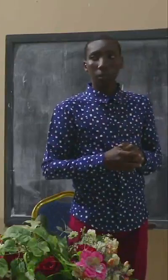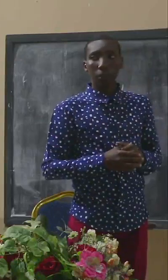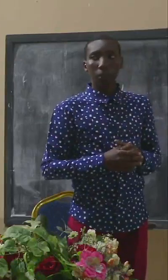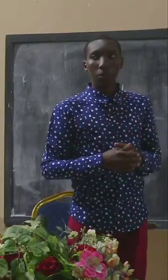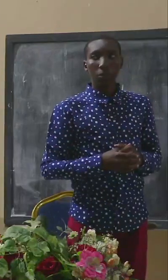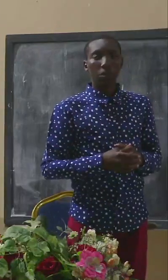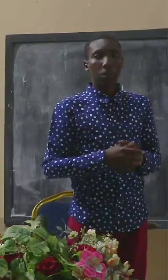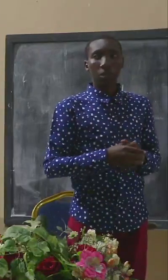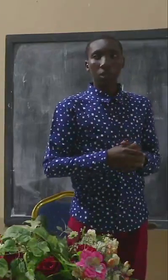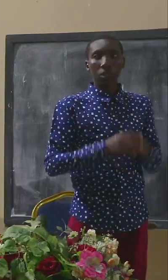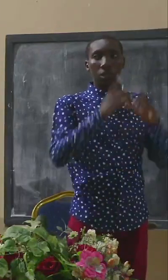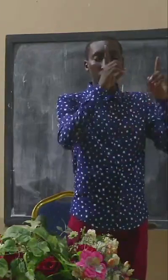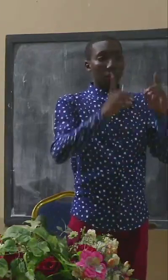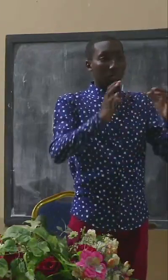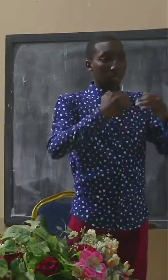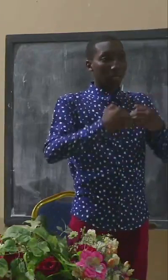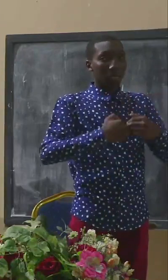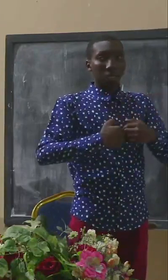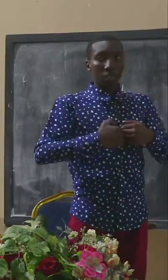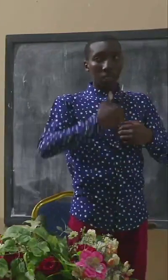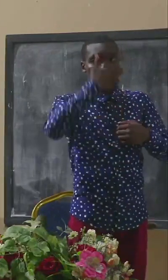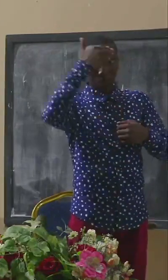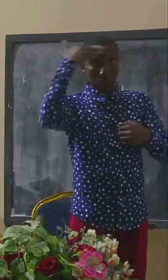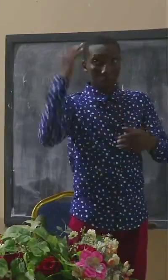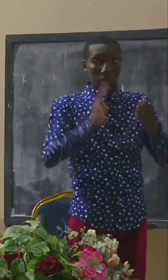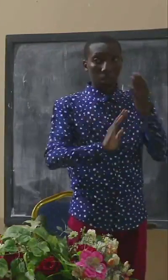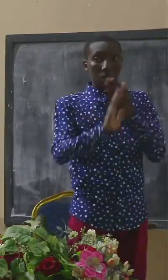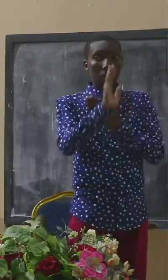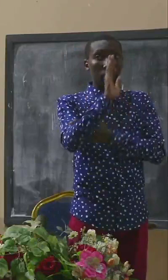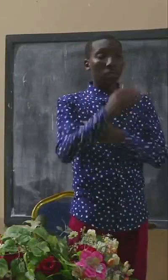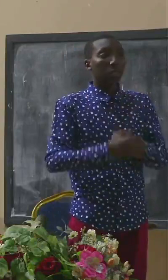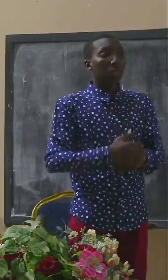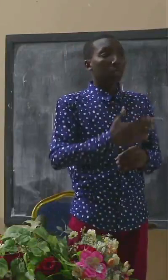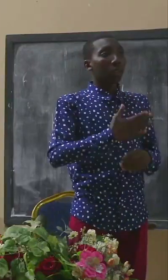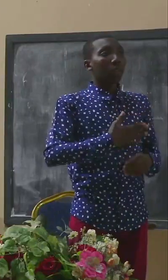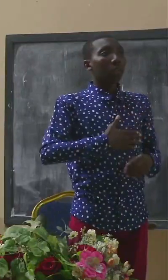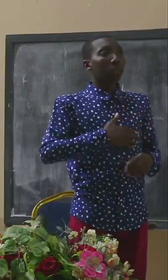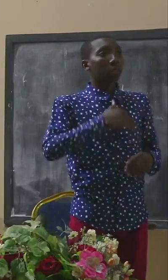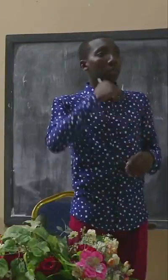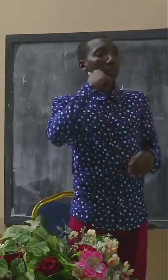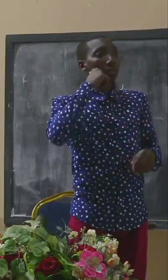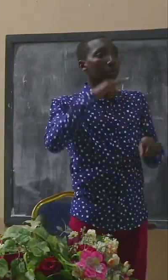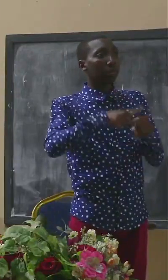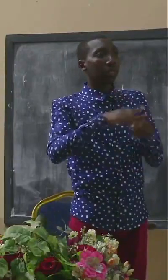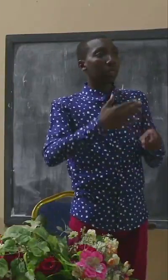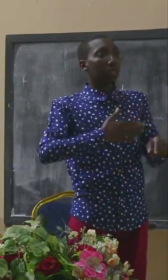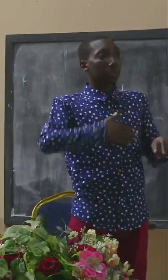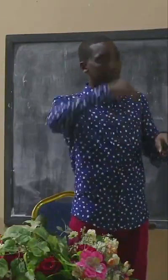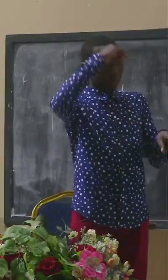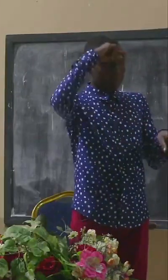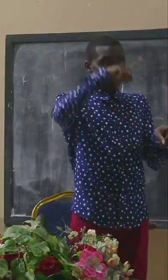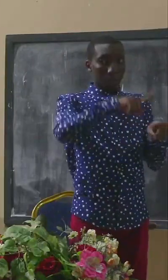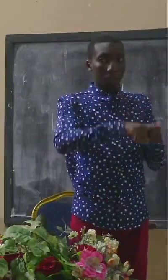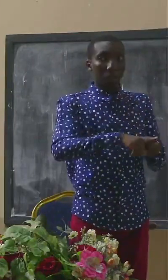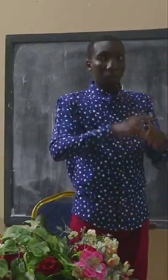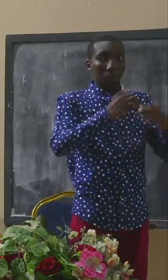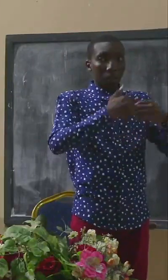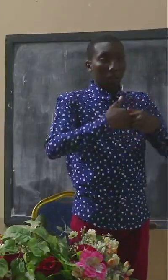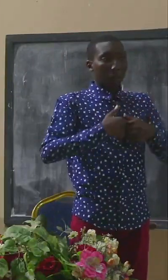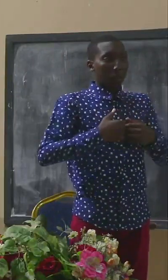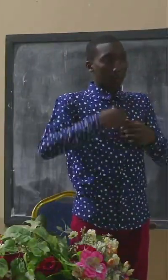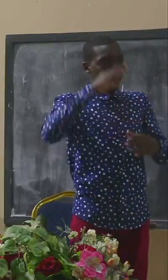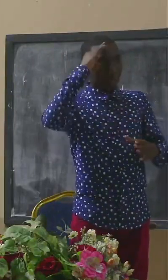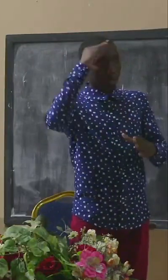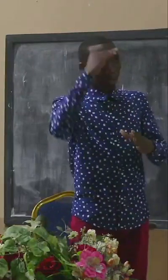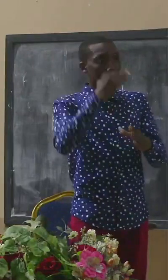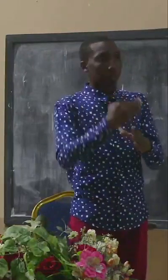C'est que ulisha nisao. C'est que tu m'as déjà oublié. Ma sœur, mon frère. Dada yangu, ndugu yangu. Ayons la foi.